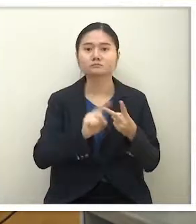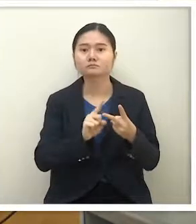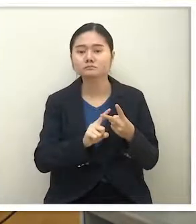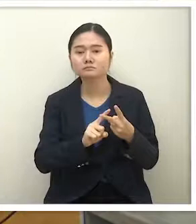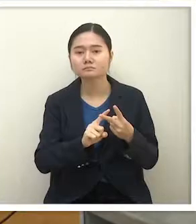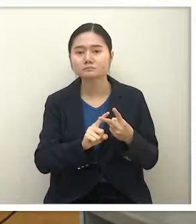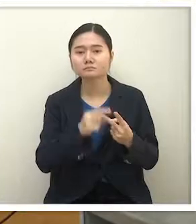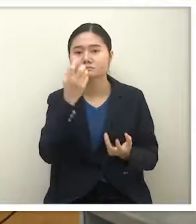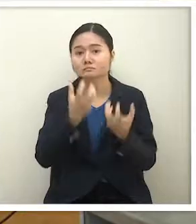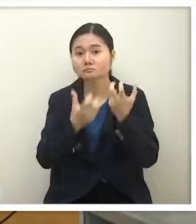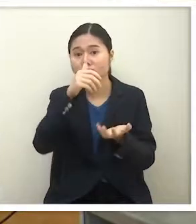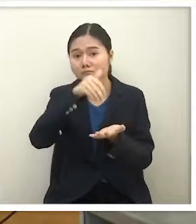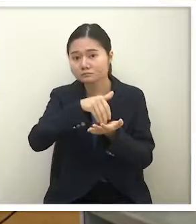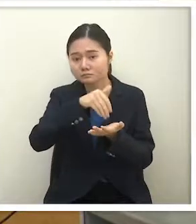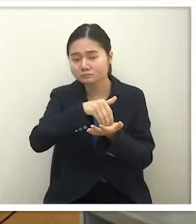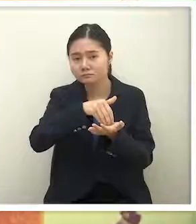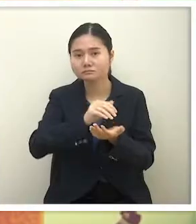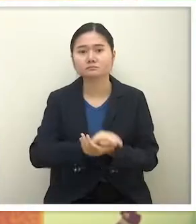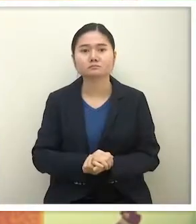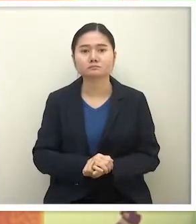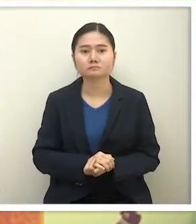ที่2เป็นน้ำหนักกลางใช่ไหม